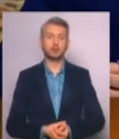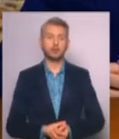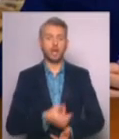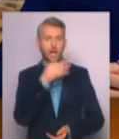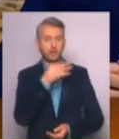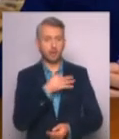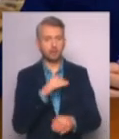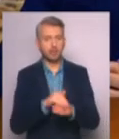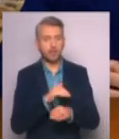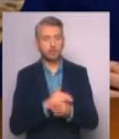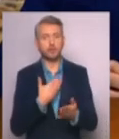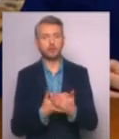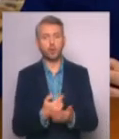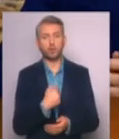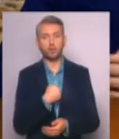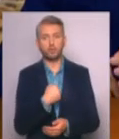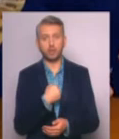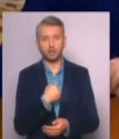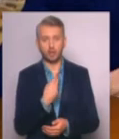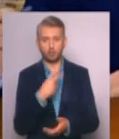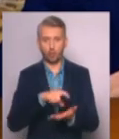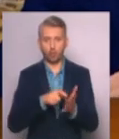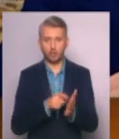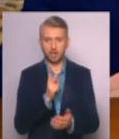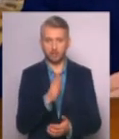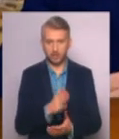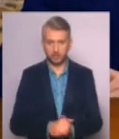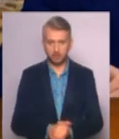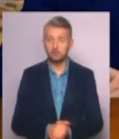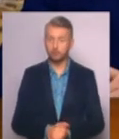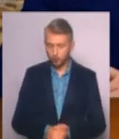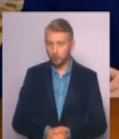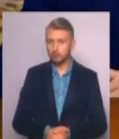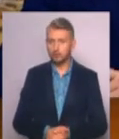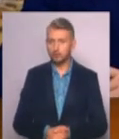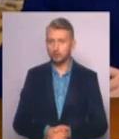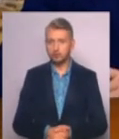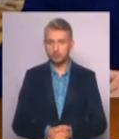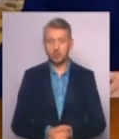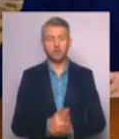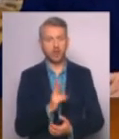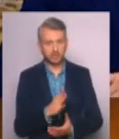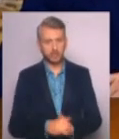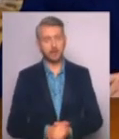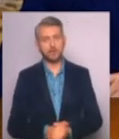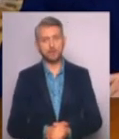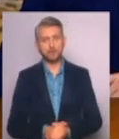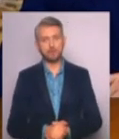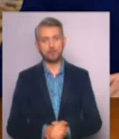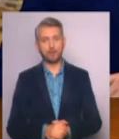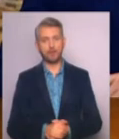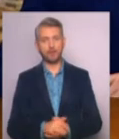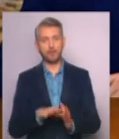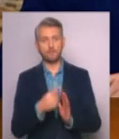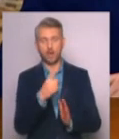Скажіть, пожалуйста, от у мене двокомнатна квартира. Так, так. Квартира. В одной